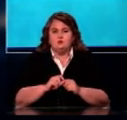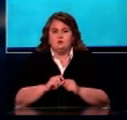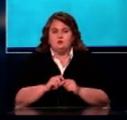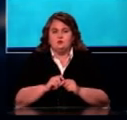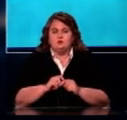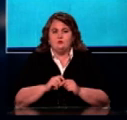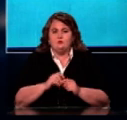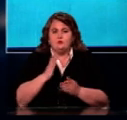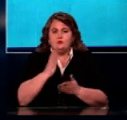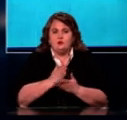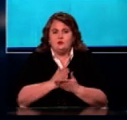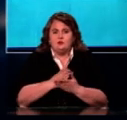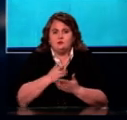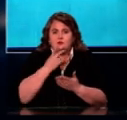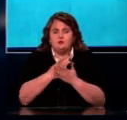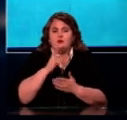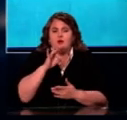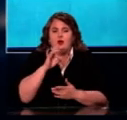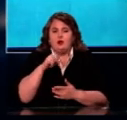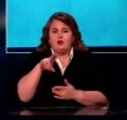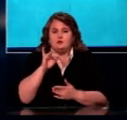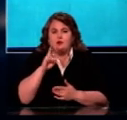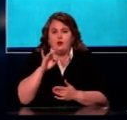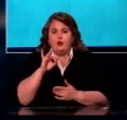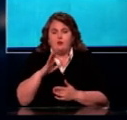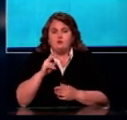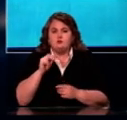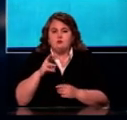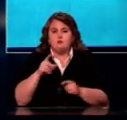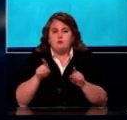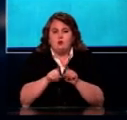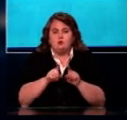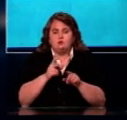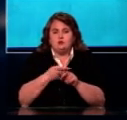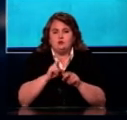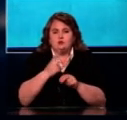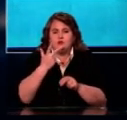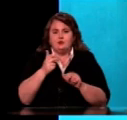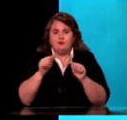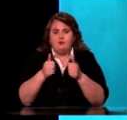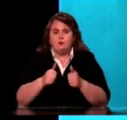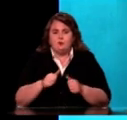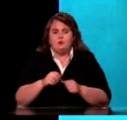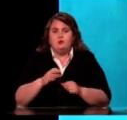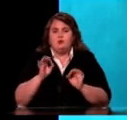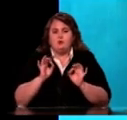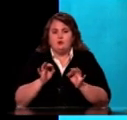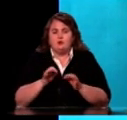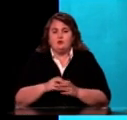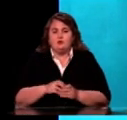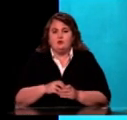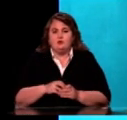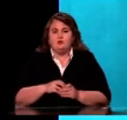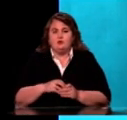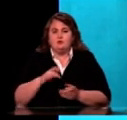идут наличие радикалов в них. А чем похожи эти все три формулы? Абсолютно верно.